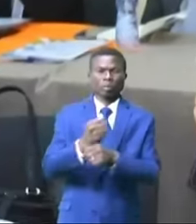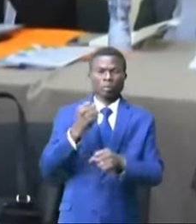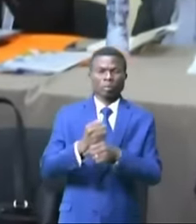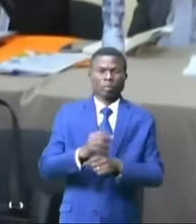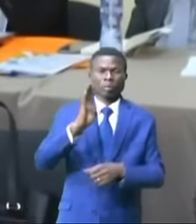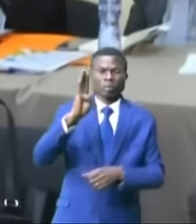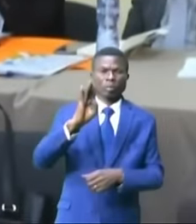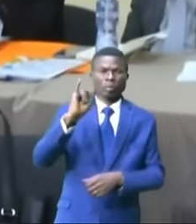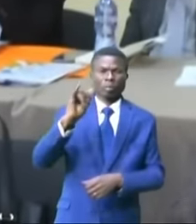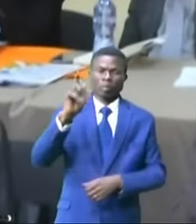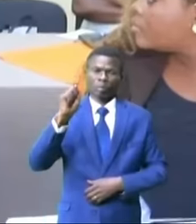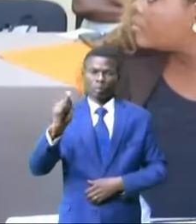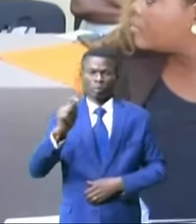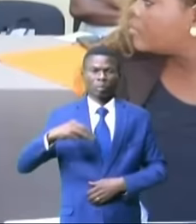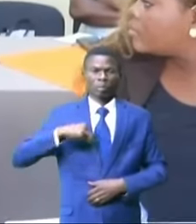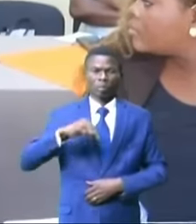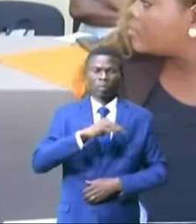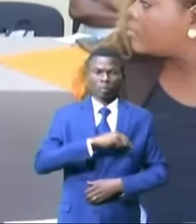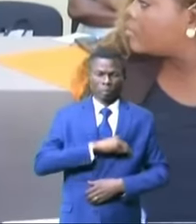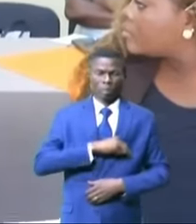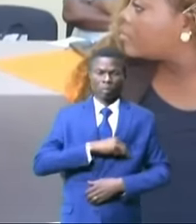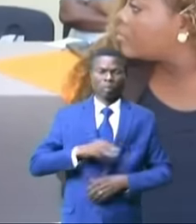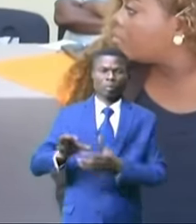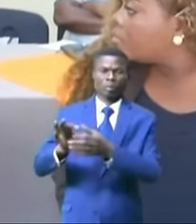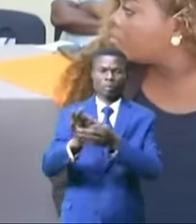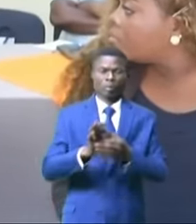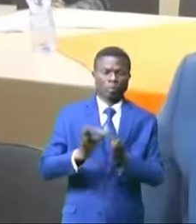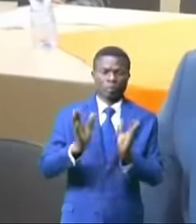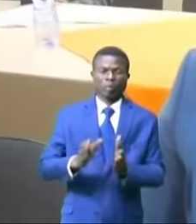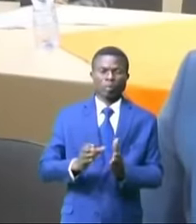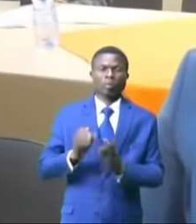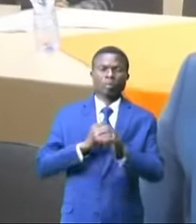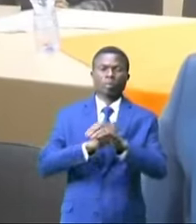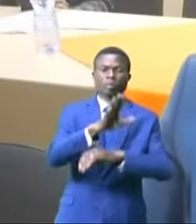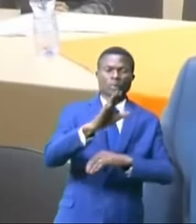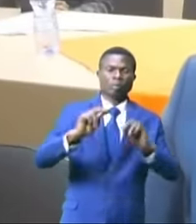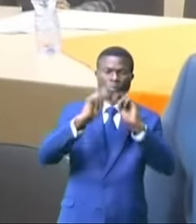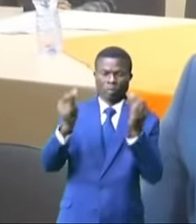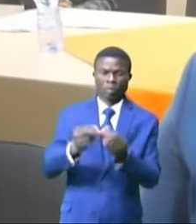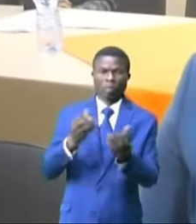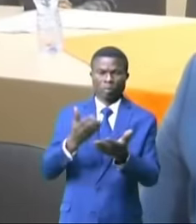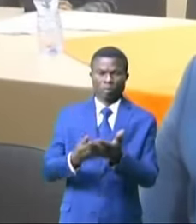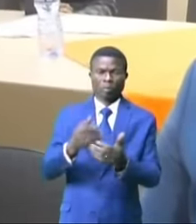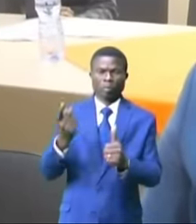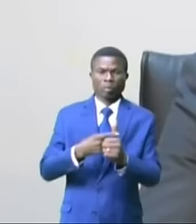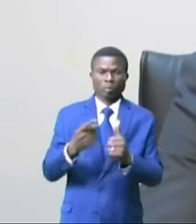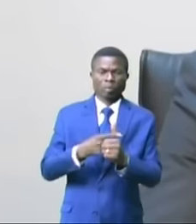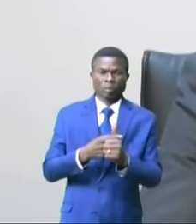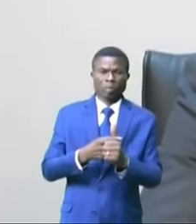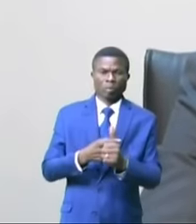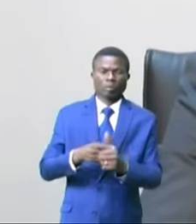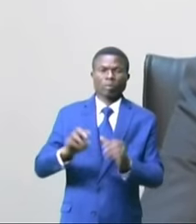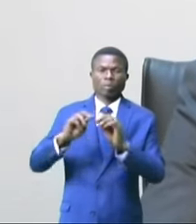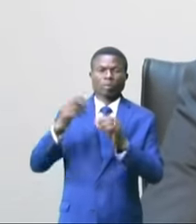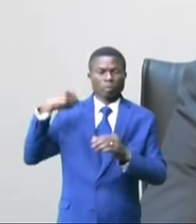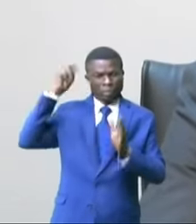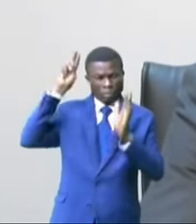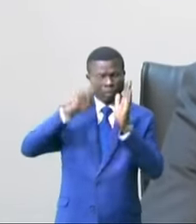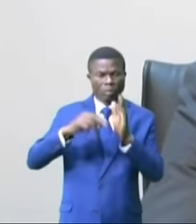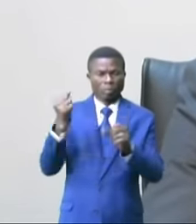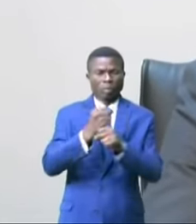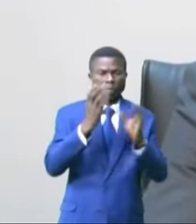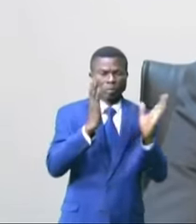BIT, les membres du comité de coordination et les délégués des parties prenantes, à savoir la tripartite, gouvernement,